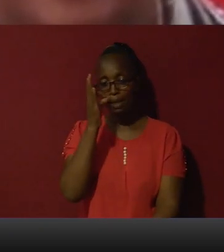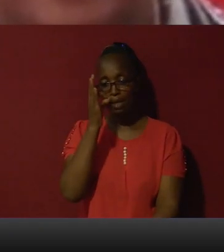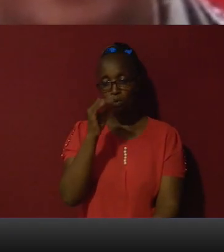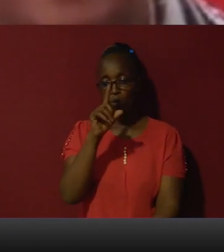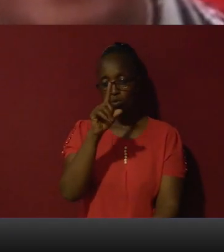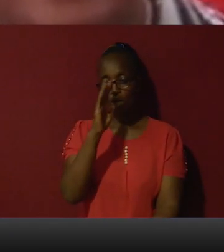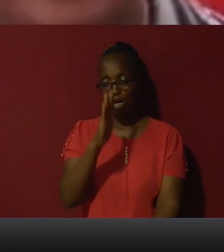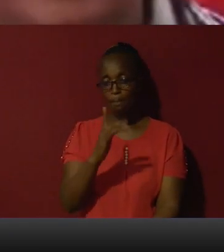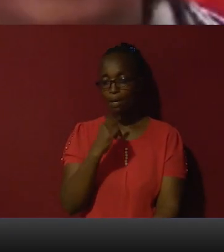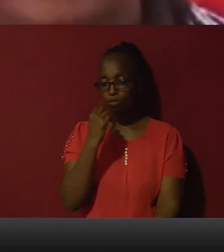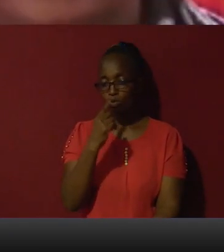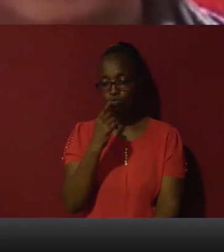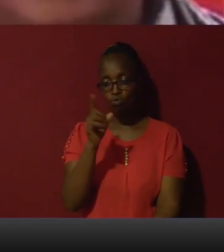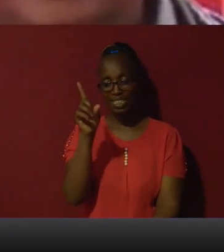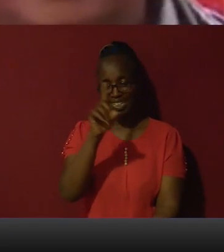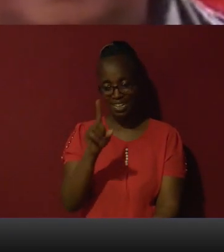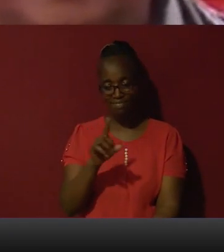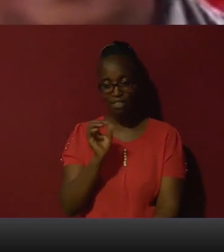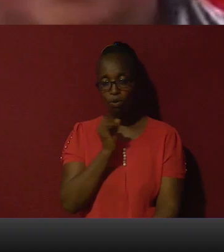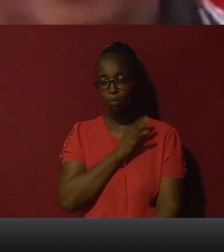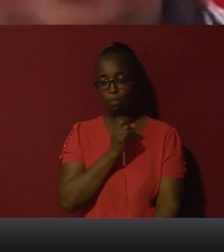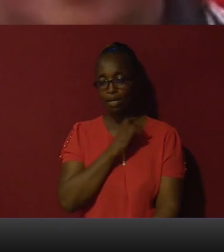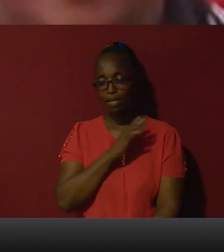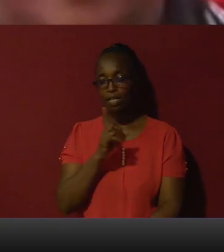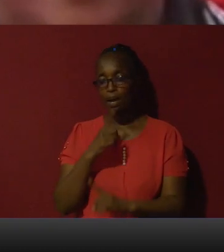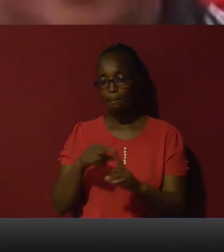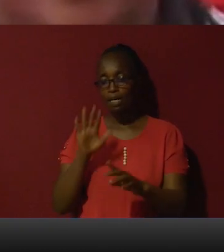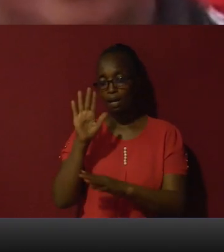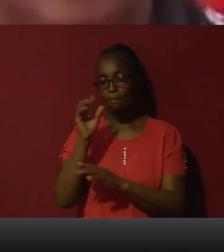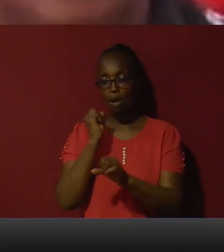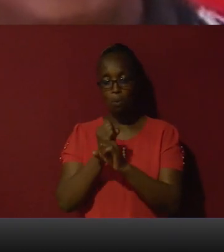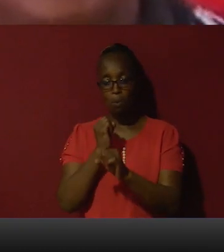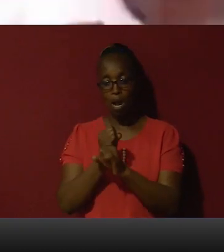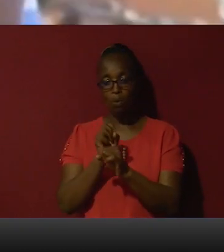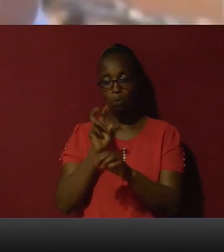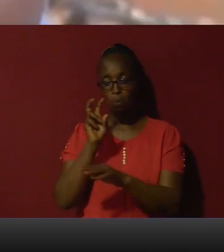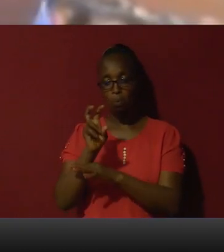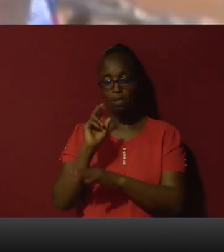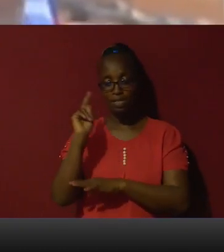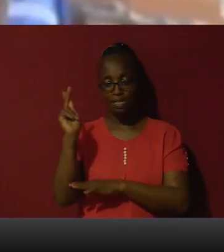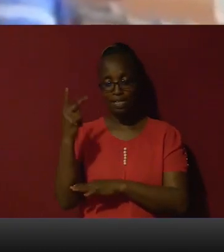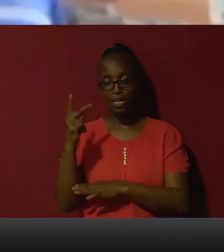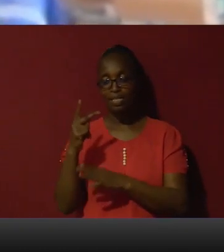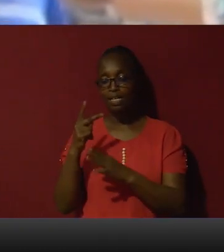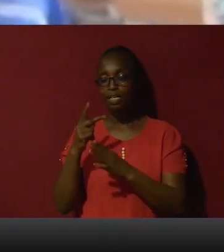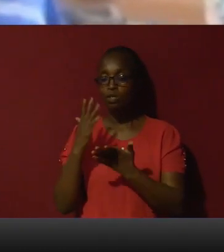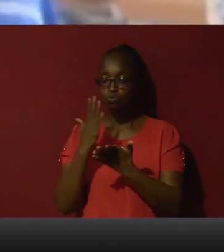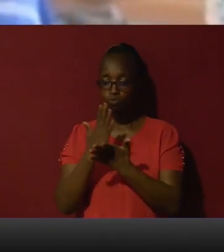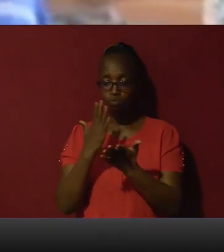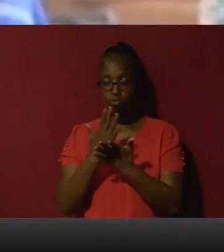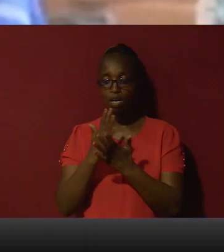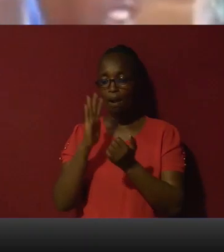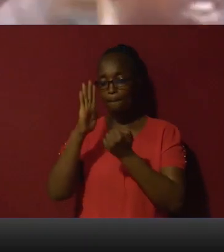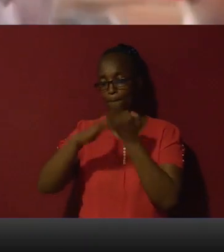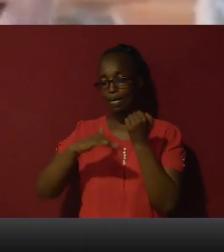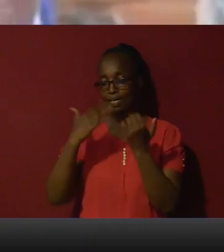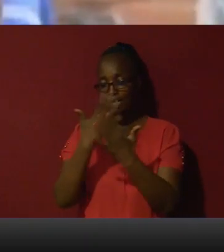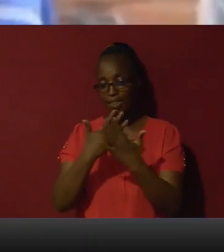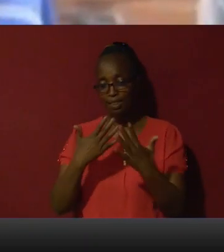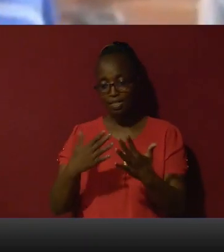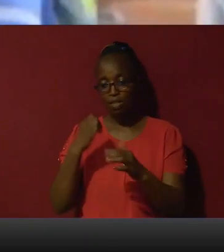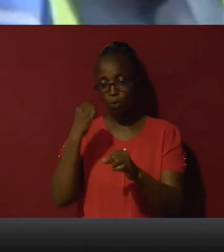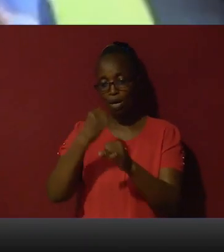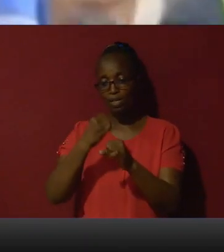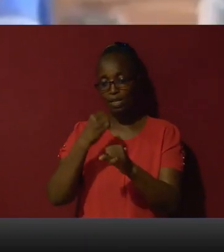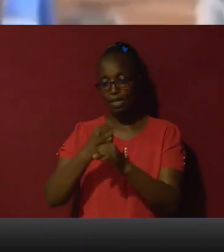anapiga kelele, lakini kazi yake ilionekana, hadi kwa sasa kazi ya Kibaki inaonekana Kenya. Hiyo tumefanyiwa mbaya sana kama watu wa